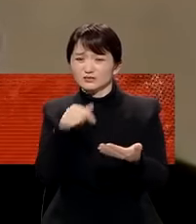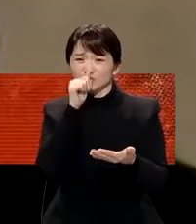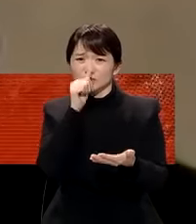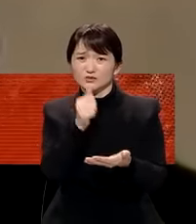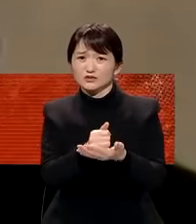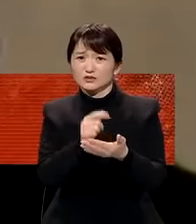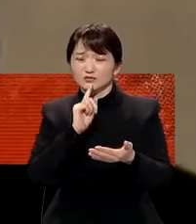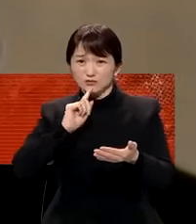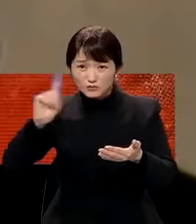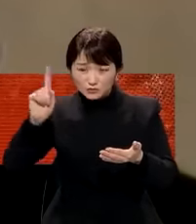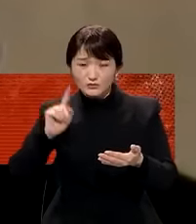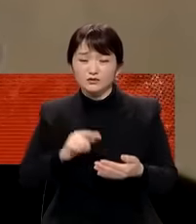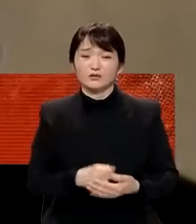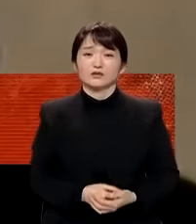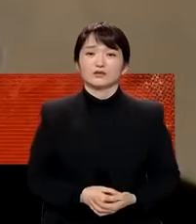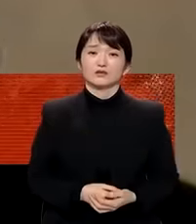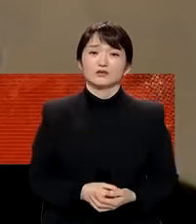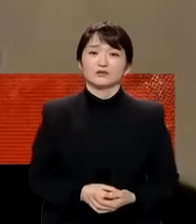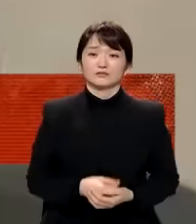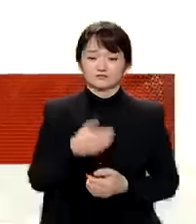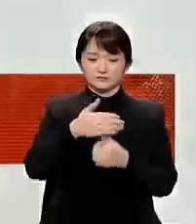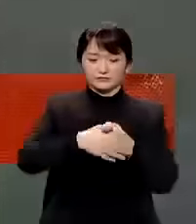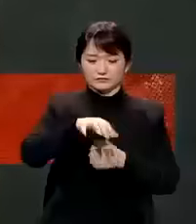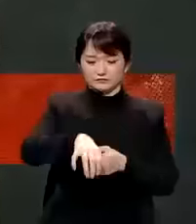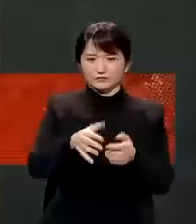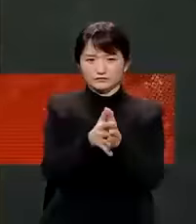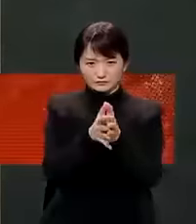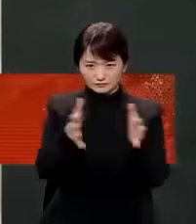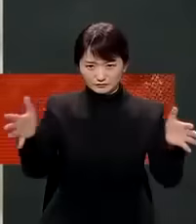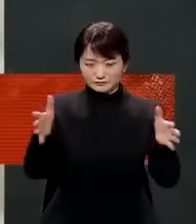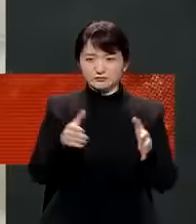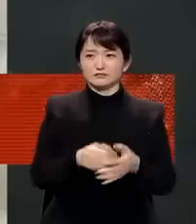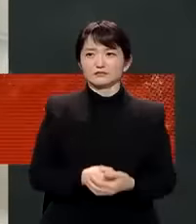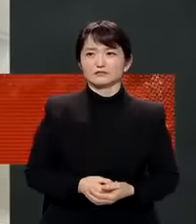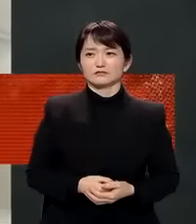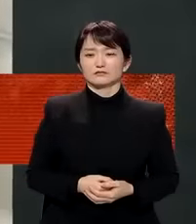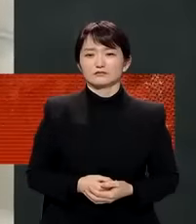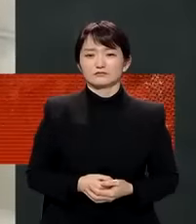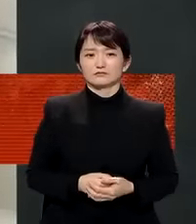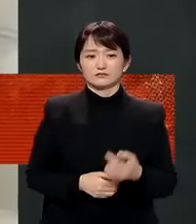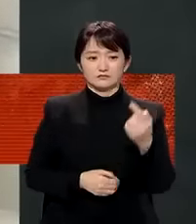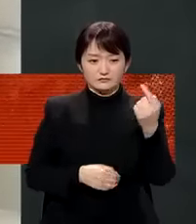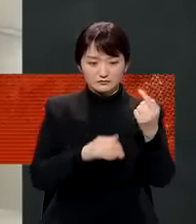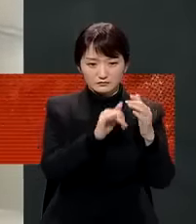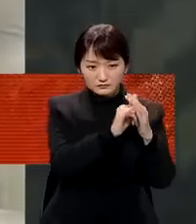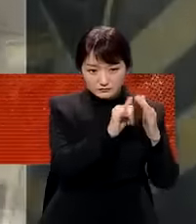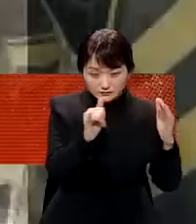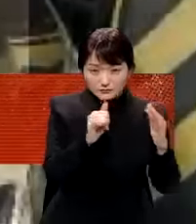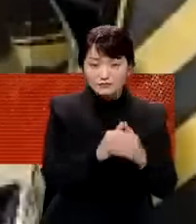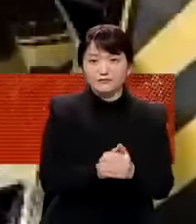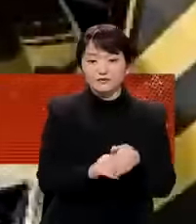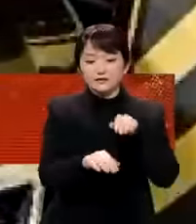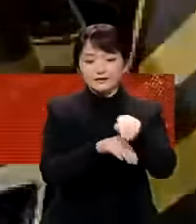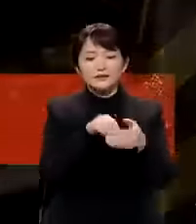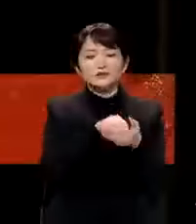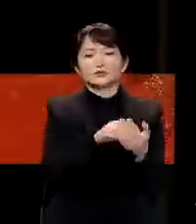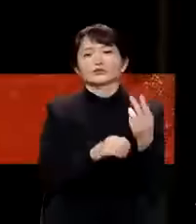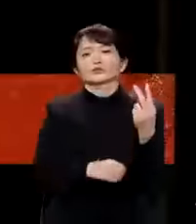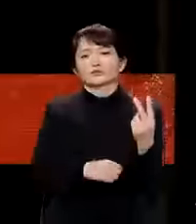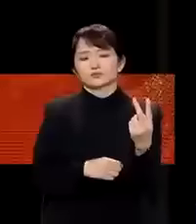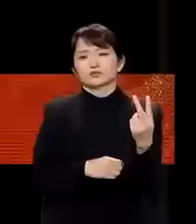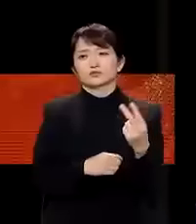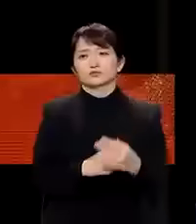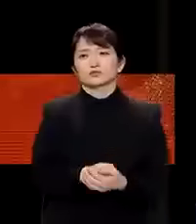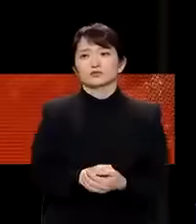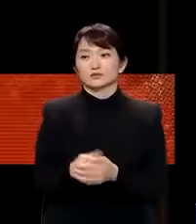재물 선계를 쓰려고 했던 거 같은데 대구의 한 아파트입니다 여기 같은 경우엔 한세대당이 두 대씩 차량 등록이 가능하다고 합니다